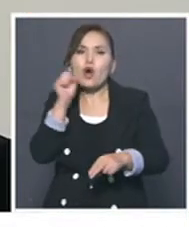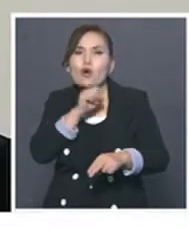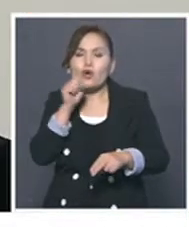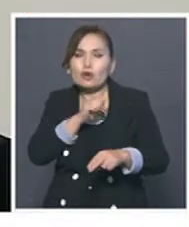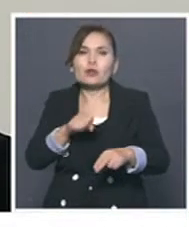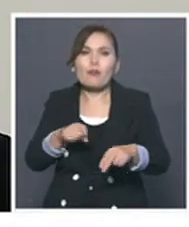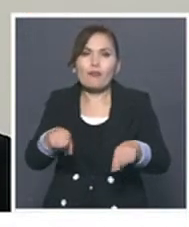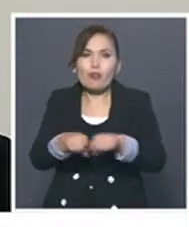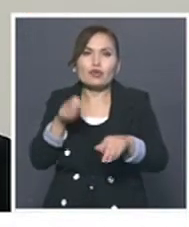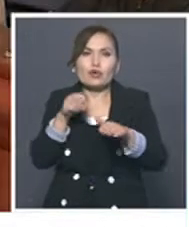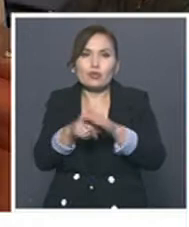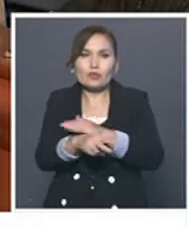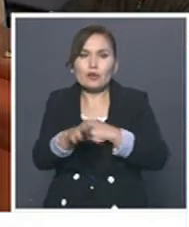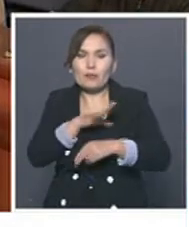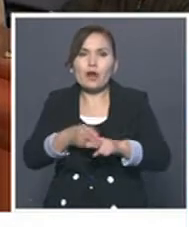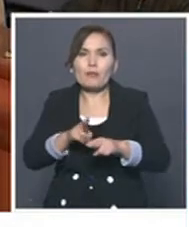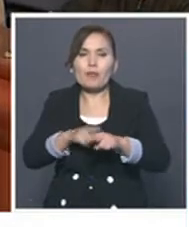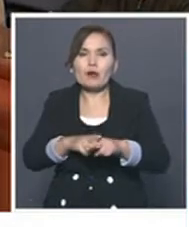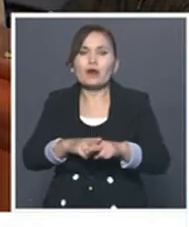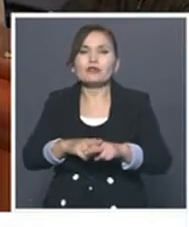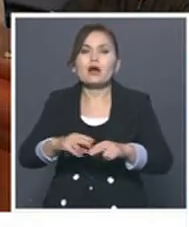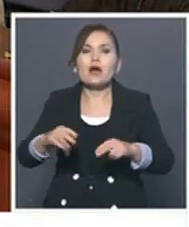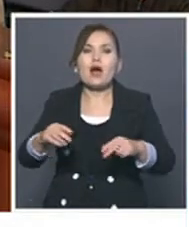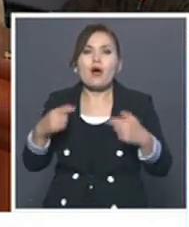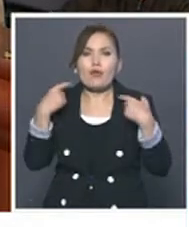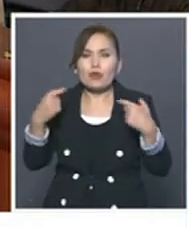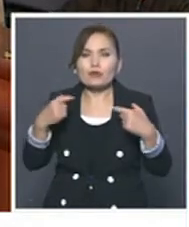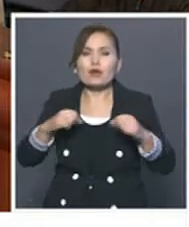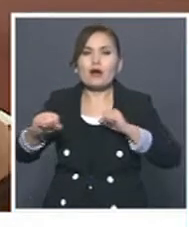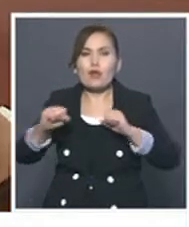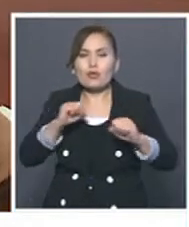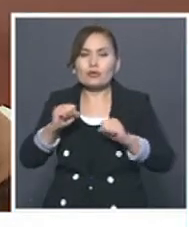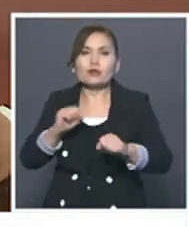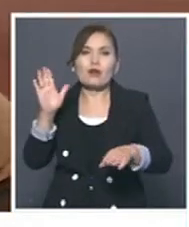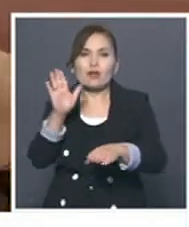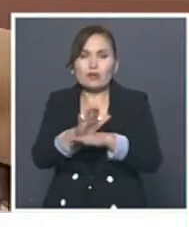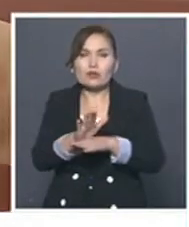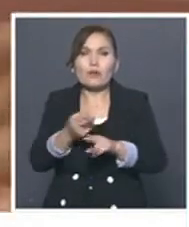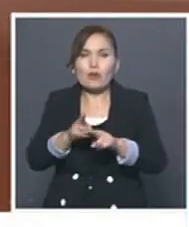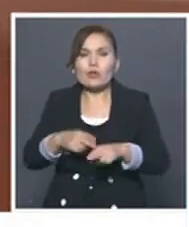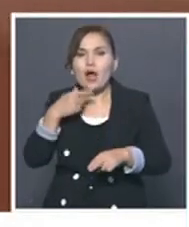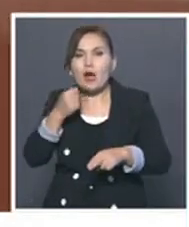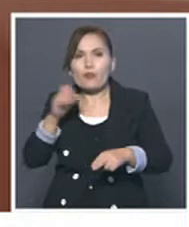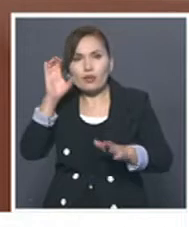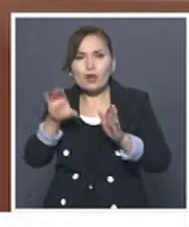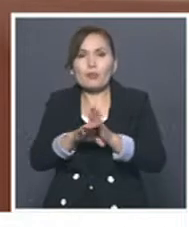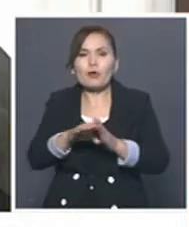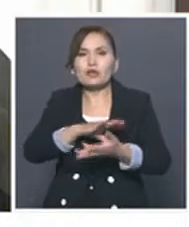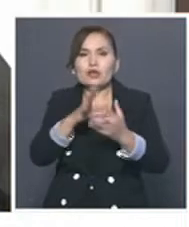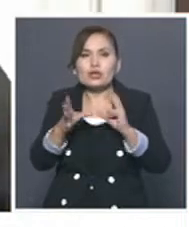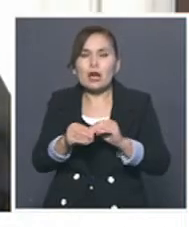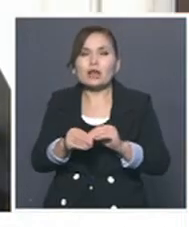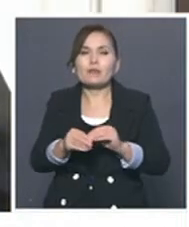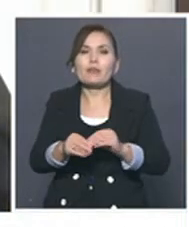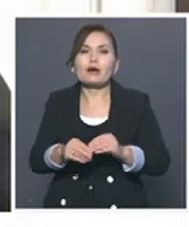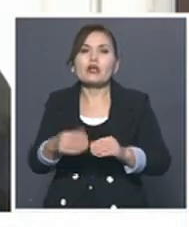қашқан. Айыпталушы командир міндетін атқарушының айтқанын орындамаса жұмыстан босатамын деп қорқытқанын айтты. Жалпы саны 58 қару мен 500